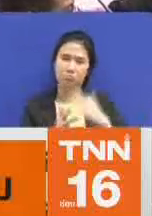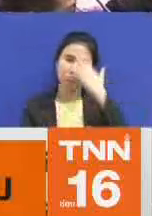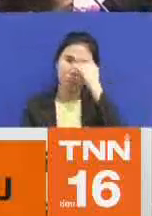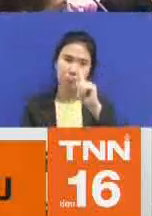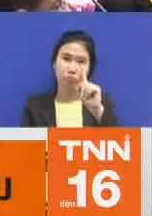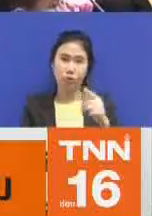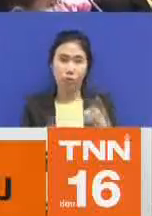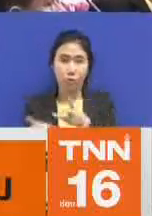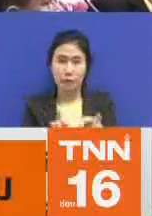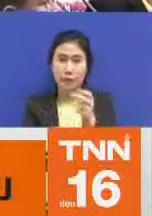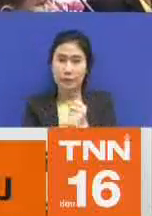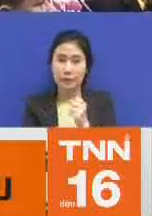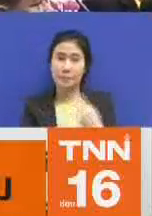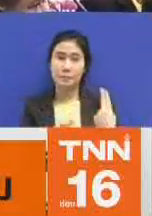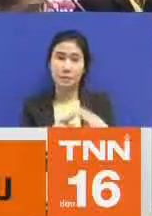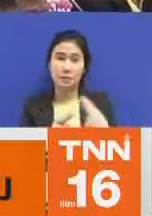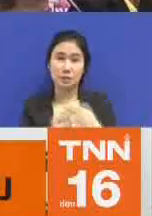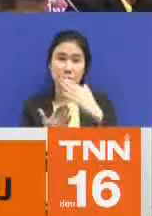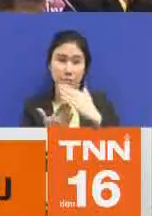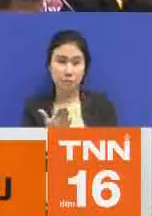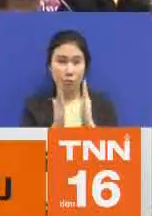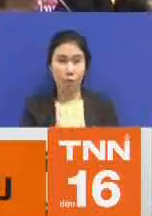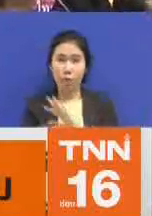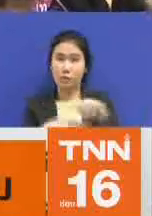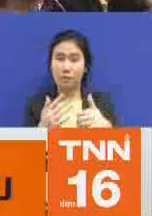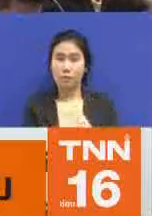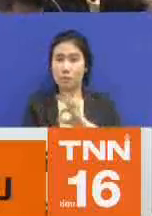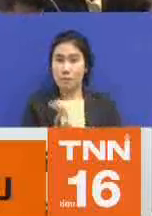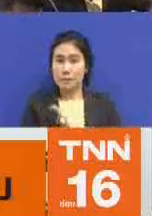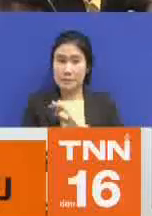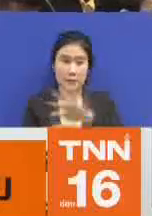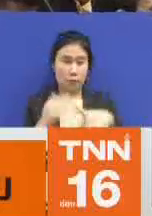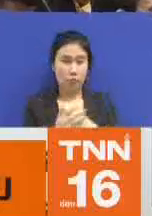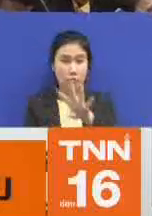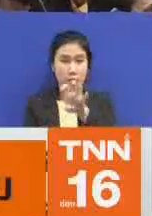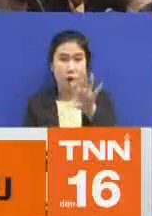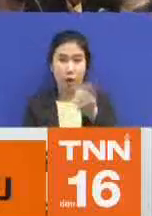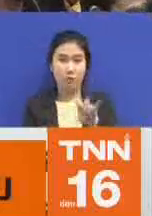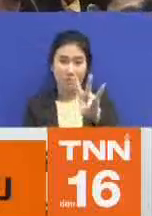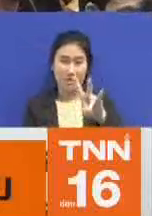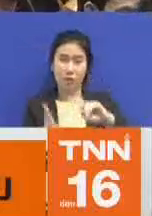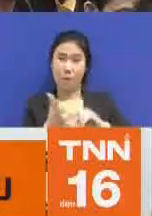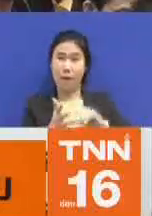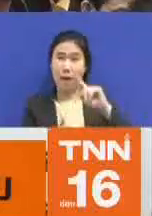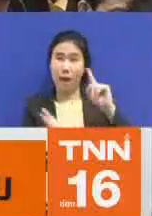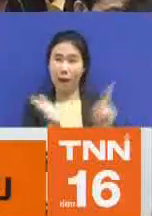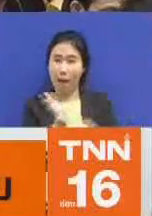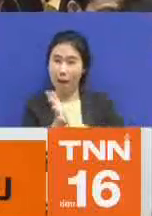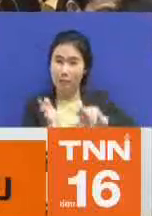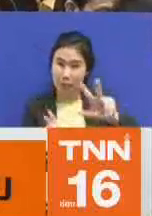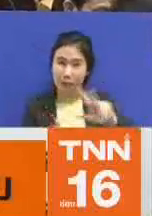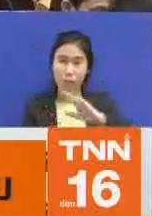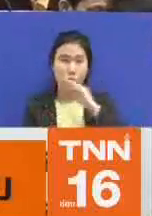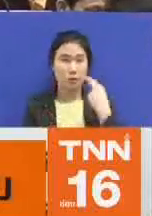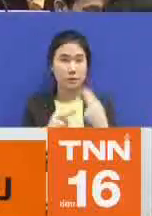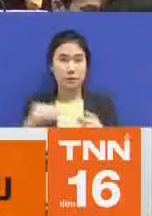ราษฎรภายในวันนี้นะครับจนกระทั่งเวลาล่วงเลยไปกว่า2ชั่วโมงเมื่อช่วงเช้านะครับก็ยังไม่ได้ข้อสรุปนะครับว่าจะมีการคัดเลือกตั